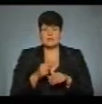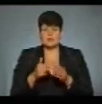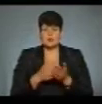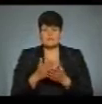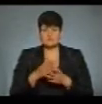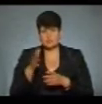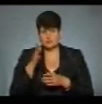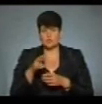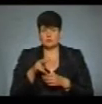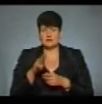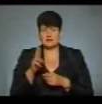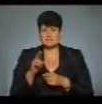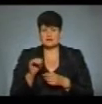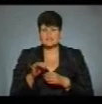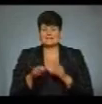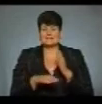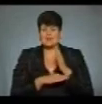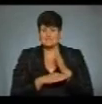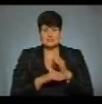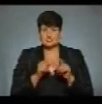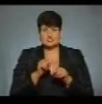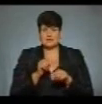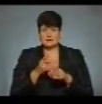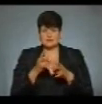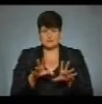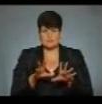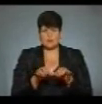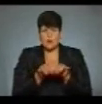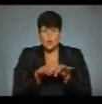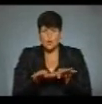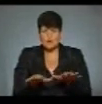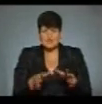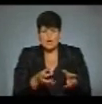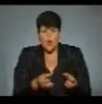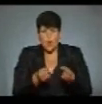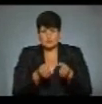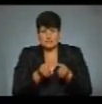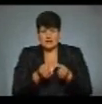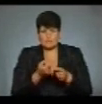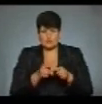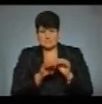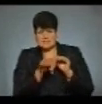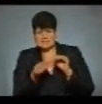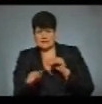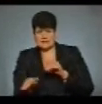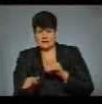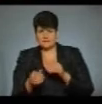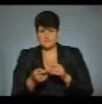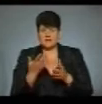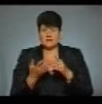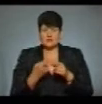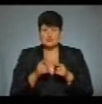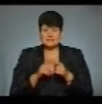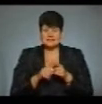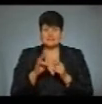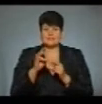Царика. Дерева чіпляти не треба, тому що коренева система якраз утримує цей схил і цей ґрунт. Якщо це